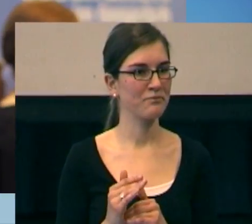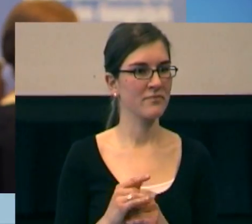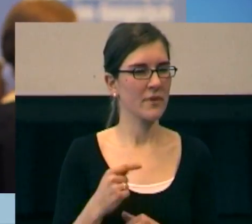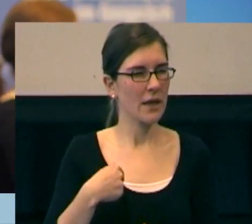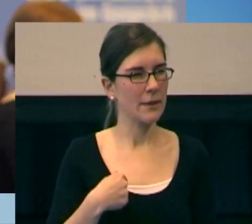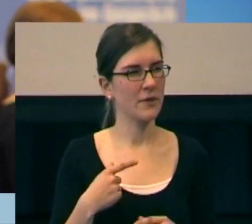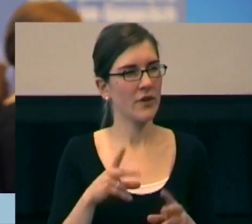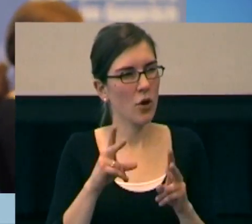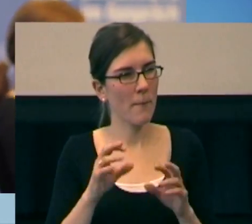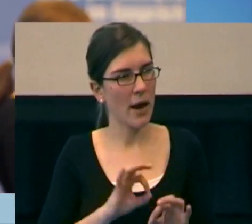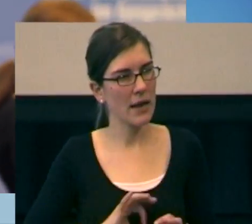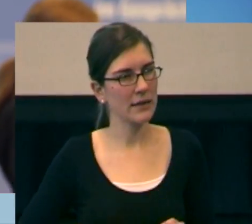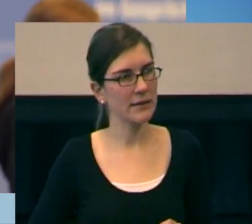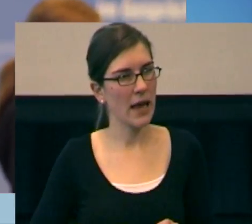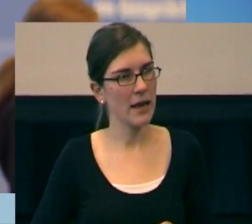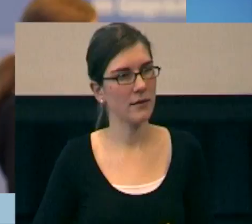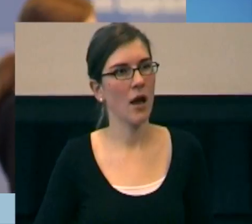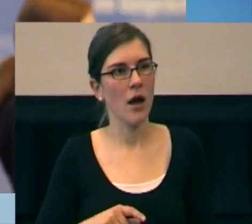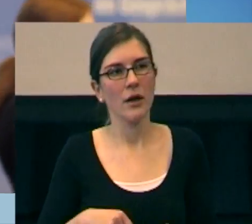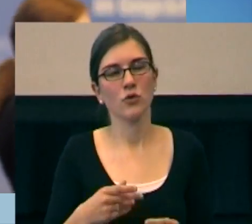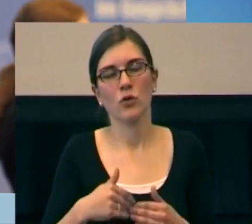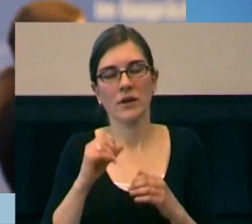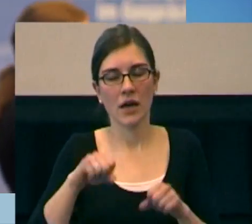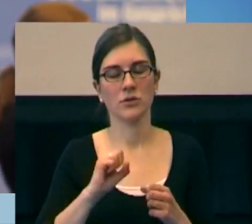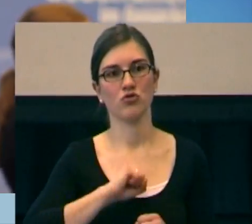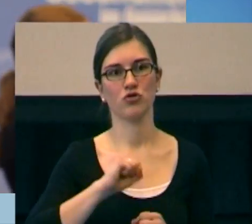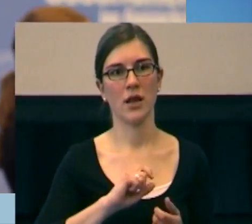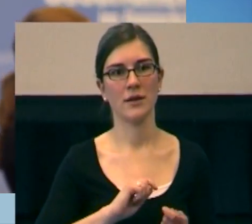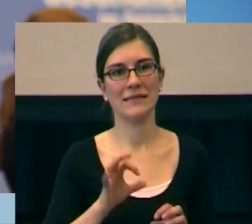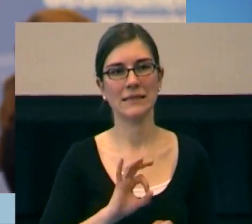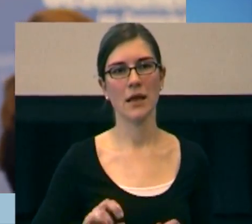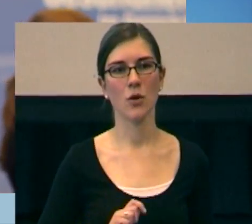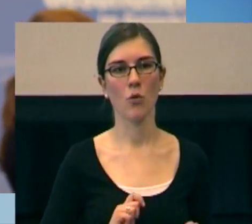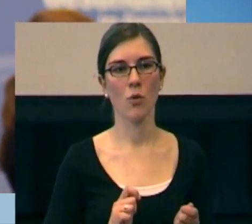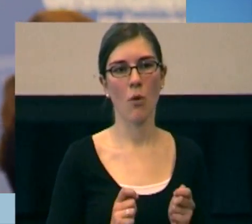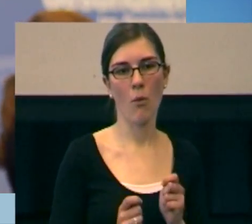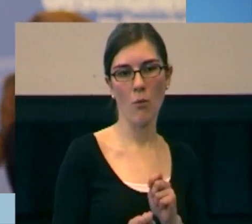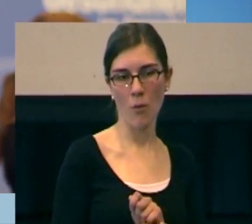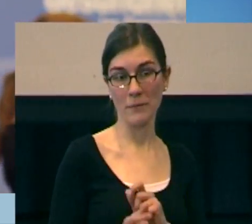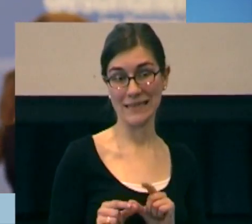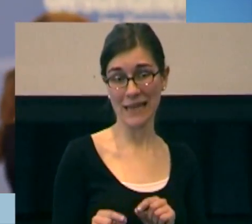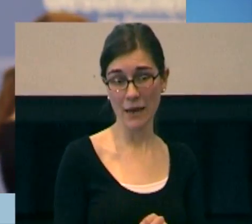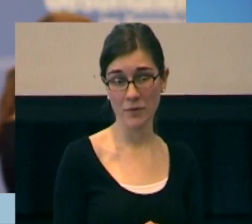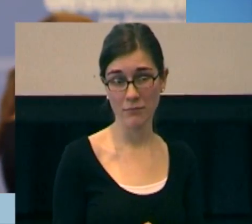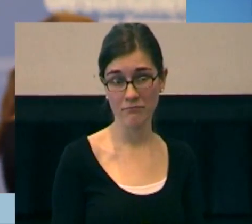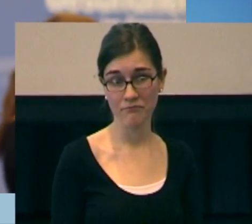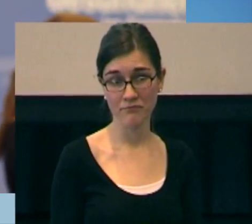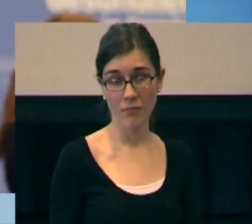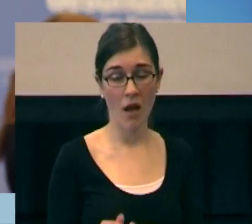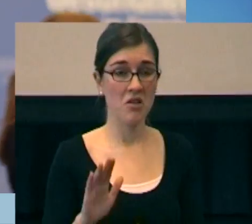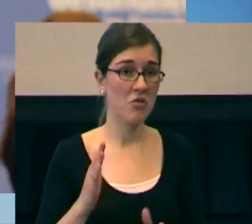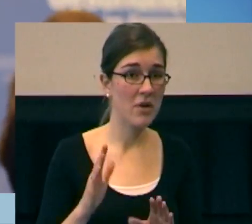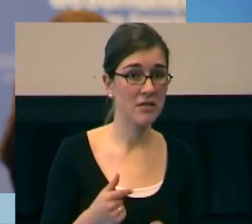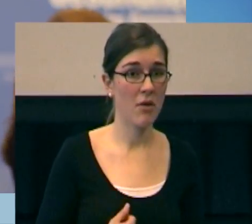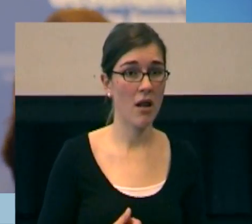Abwandlungen von normalen Zellen klarkommt. Warum wir es manchmal nicht können, mag an Infektionen liegen,